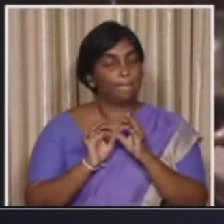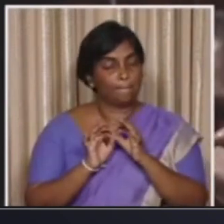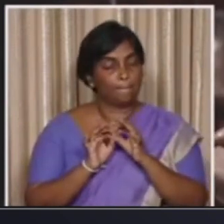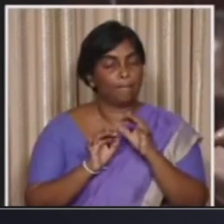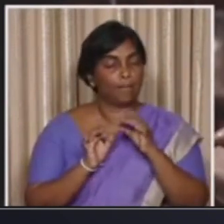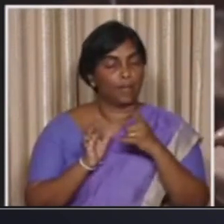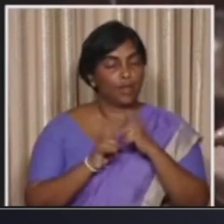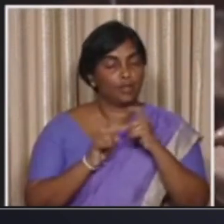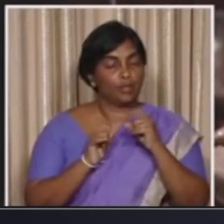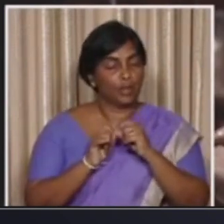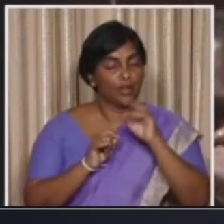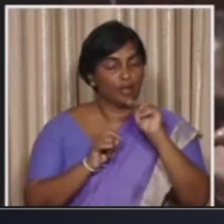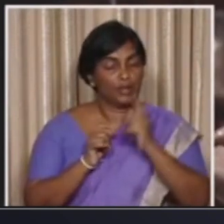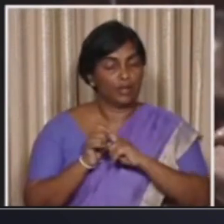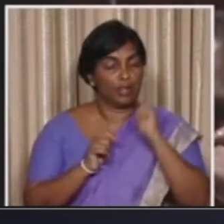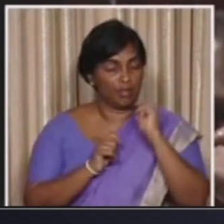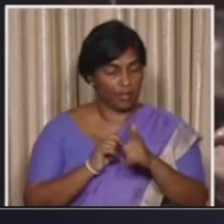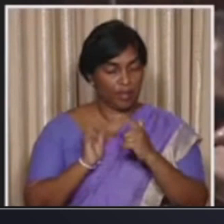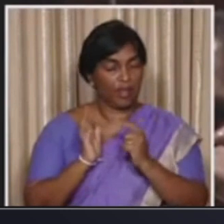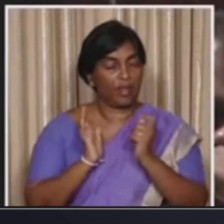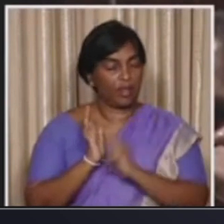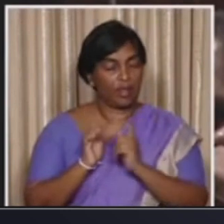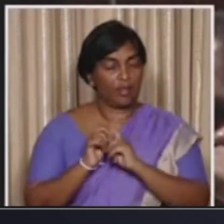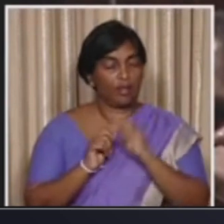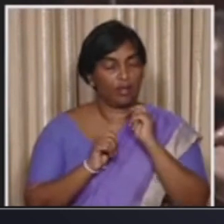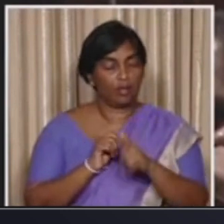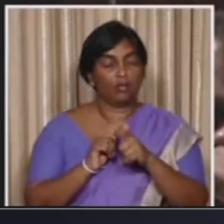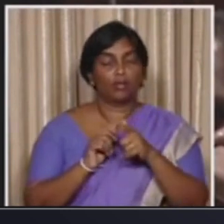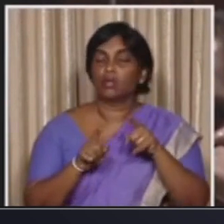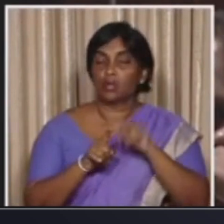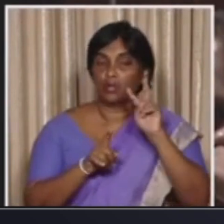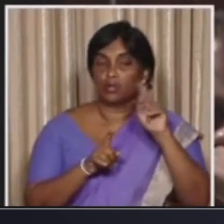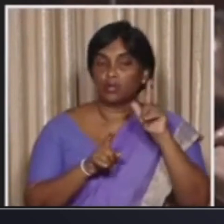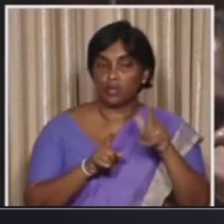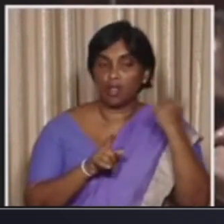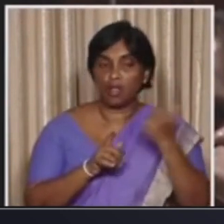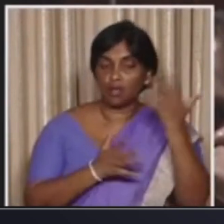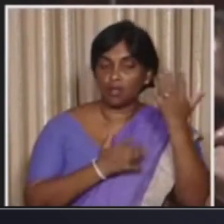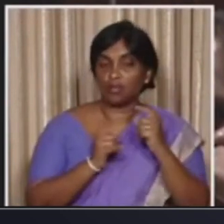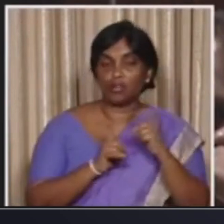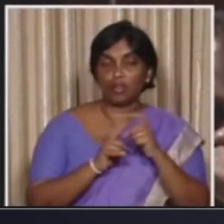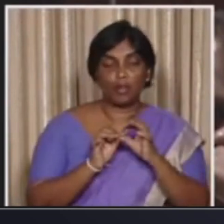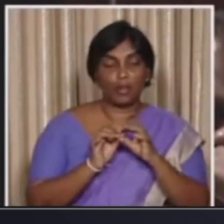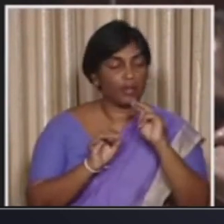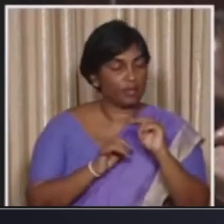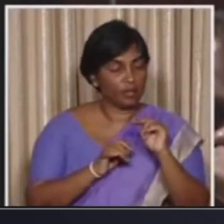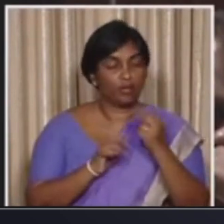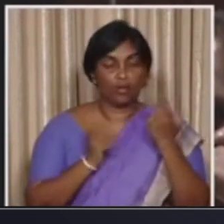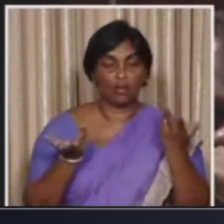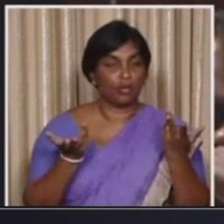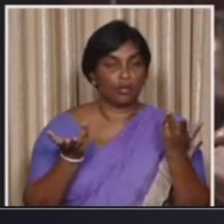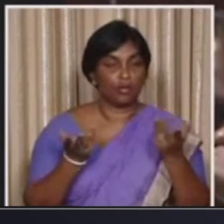ඩොලර් බිලියන 20ක් අපි ණය ගවන්න තියෙනවා ණය ගවන්න තියෙනවා 27ක් අලුතෙන් ණය ගන්න ඩොලර් බිලියන 20ක් කොහොමද